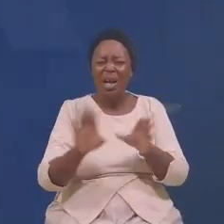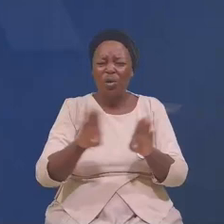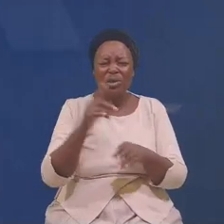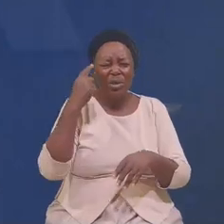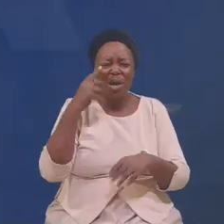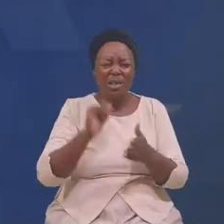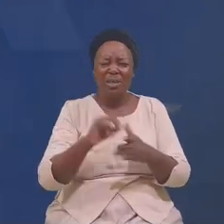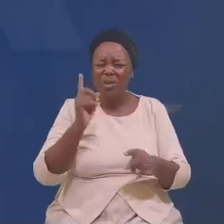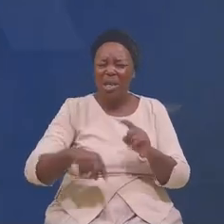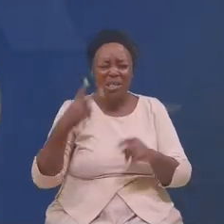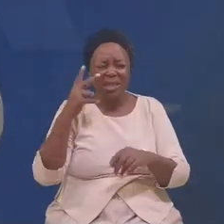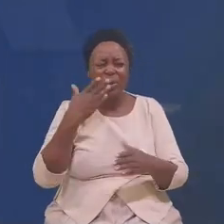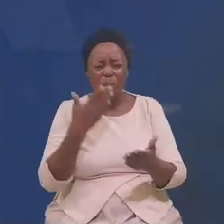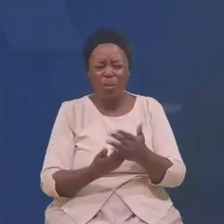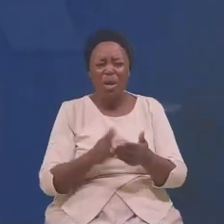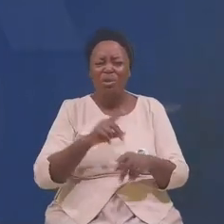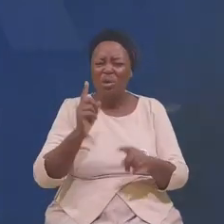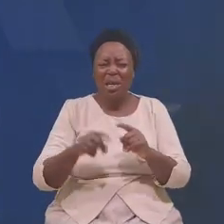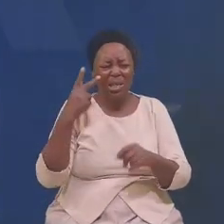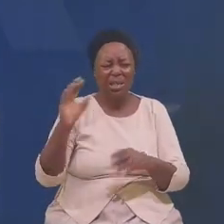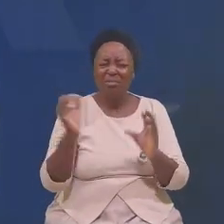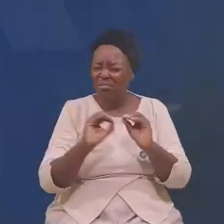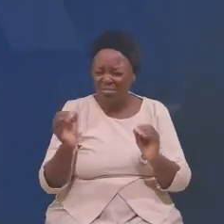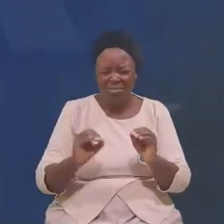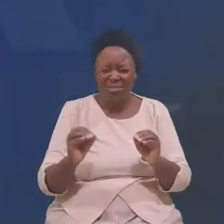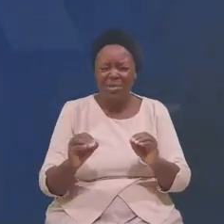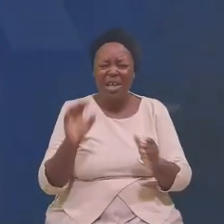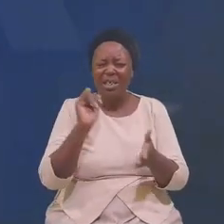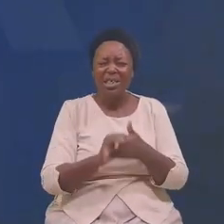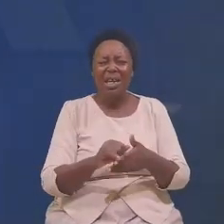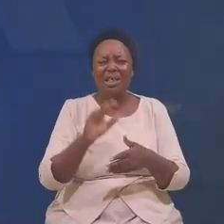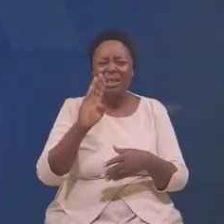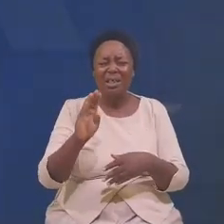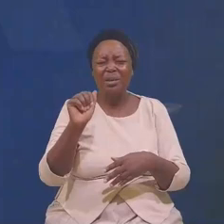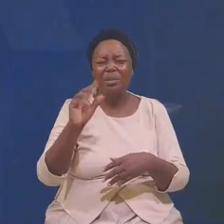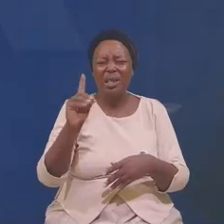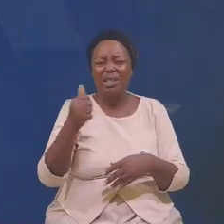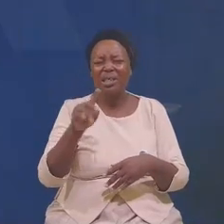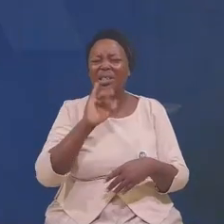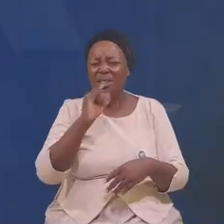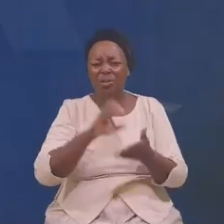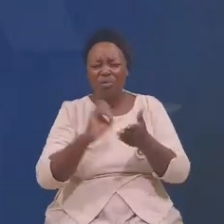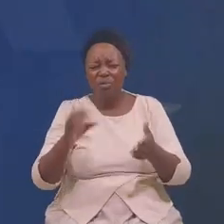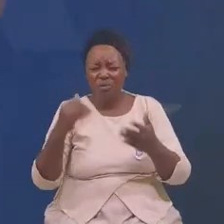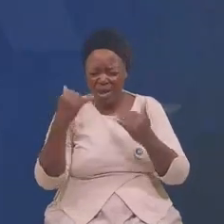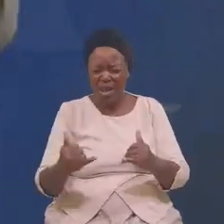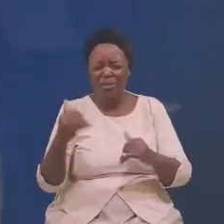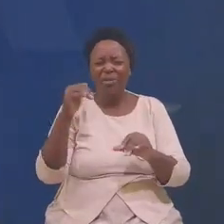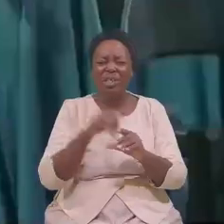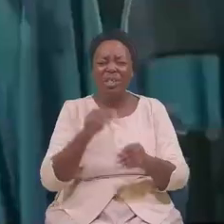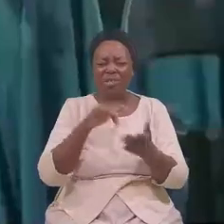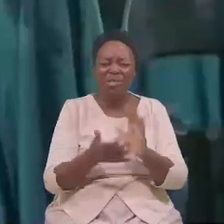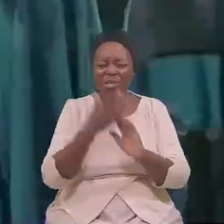bien voir ou tu ne vois pas du tout, que cette bande soit ôtée maintenant au nom de